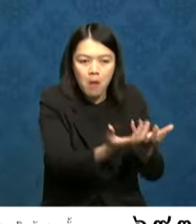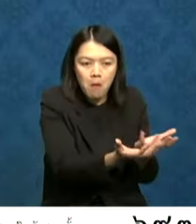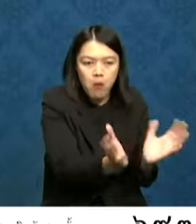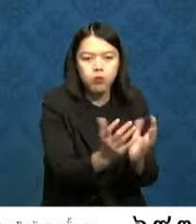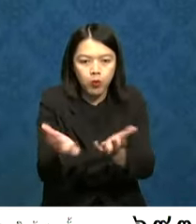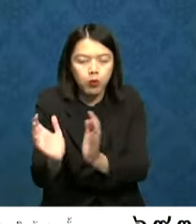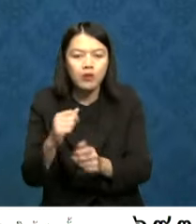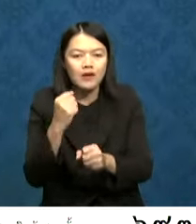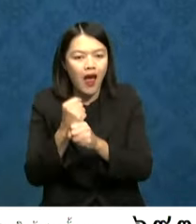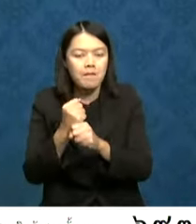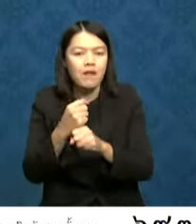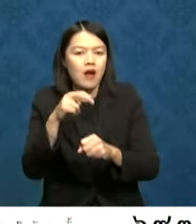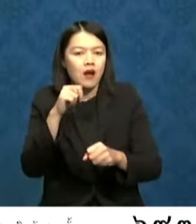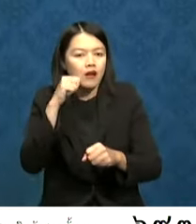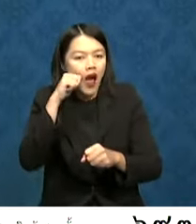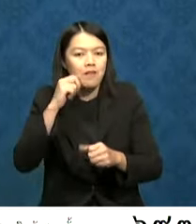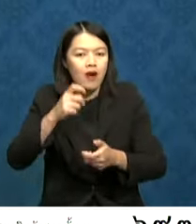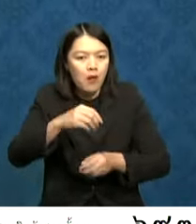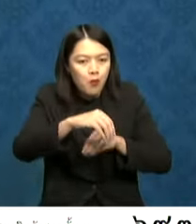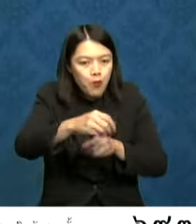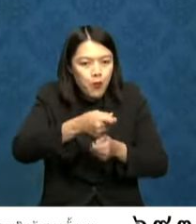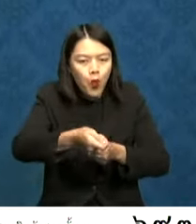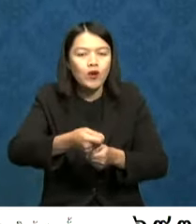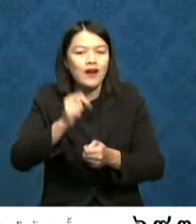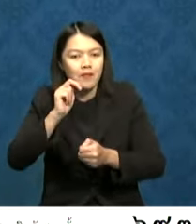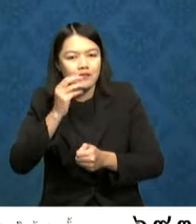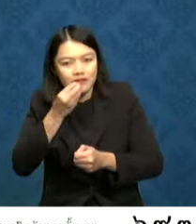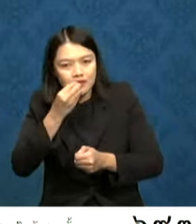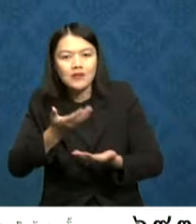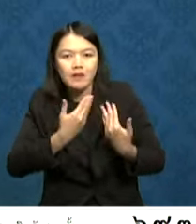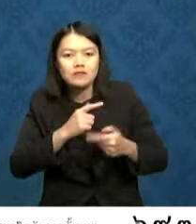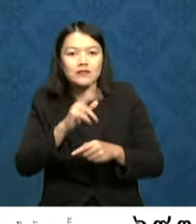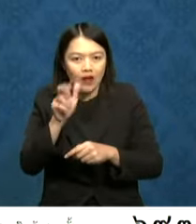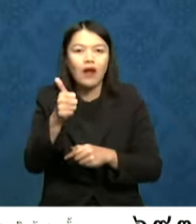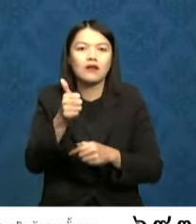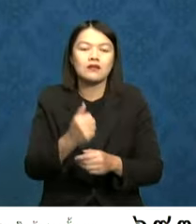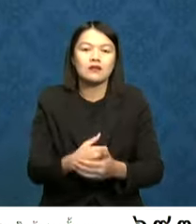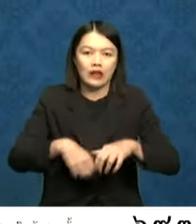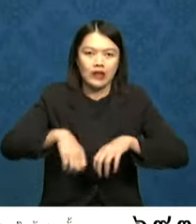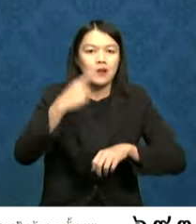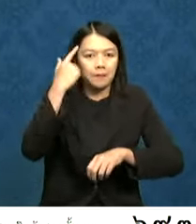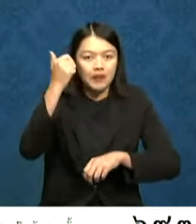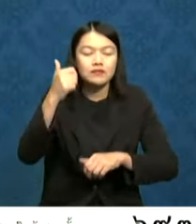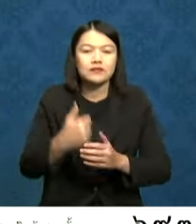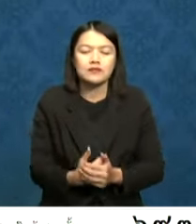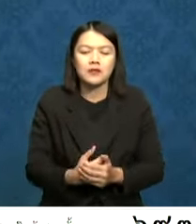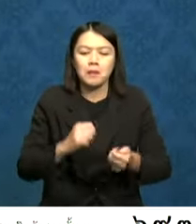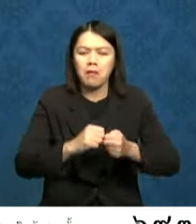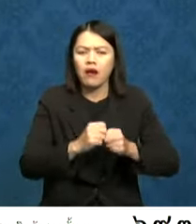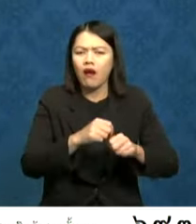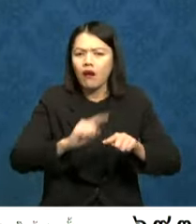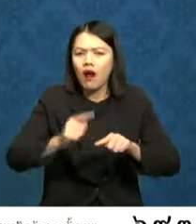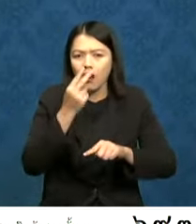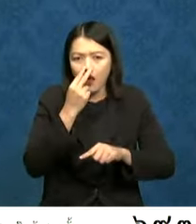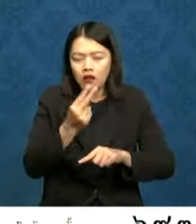ปลาที่มีคุณภาพและน้ำเพื่อการเกษตรไปให้ประชาชนในพื้นที่ได้อีกด้วยแน่นอนที่สุดครับผมทราบว่าปัญหาทั้งหมดที่ผม